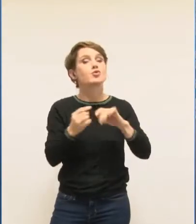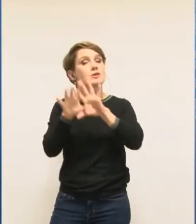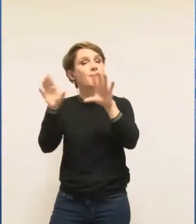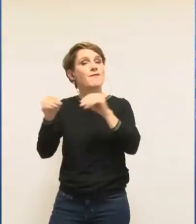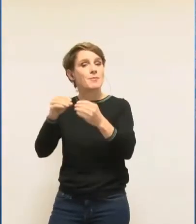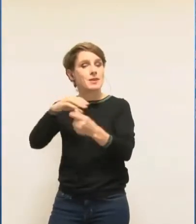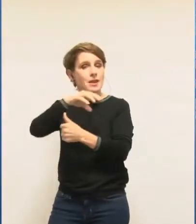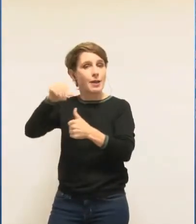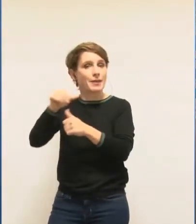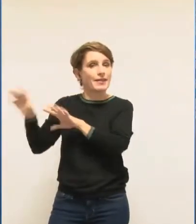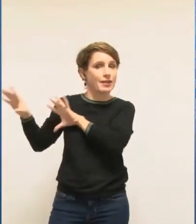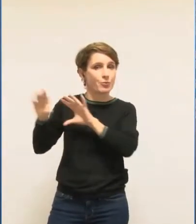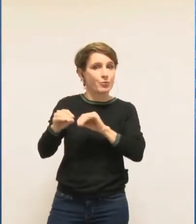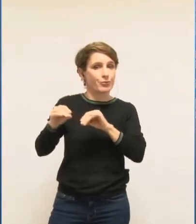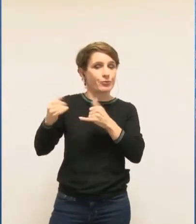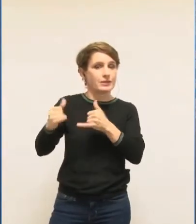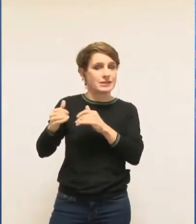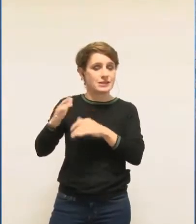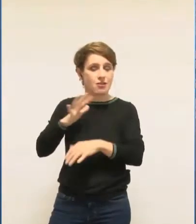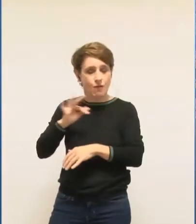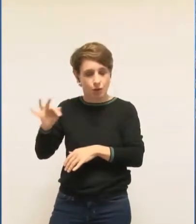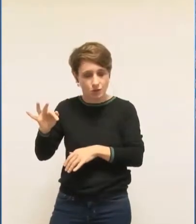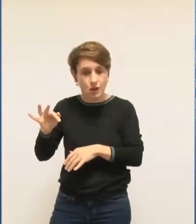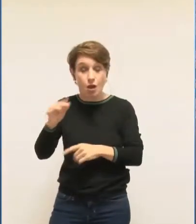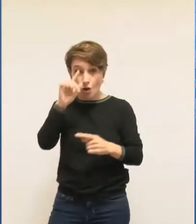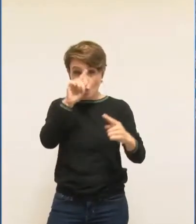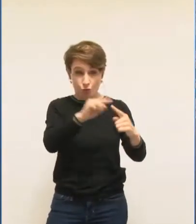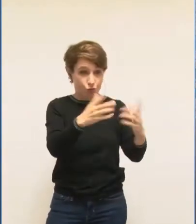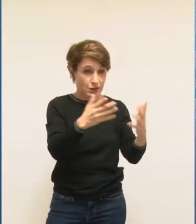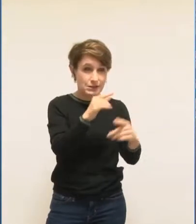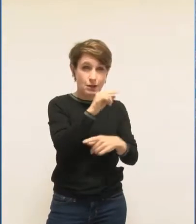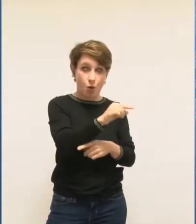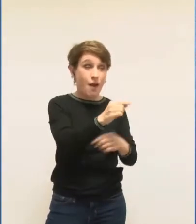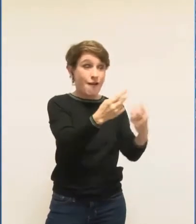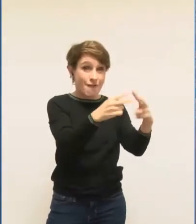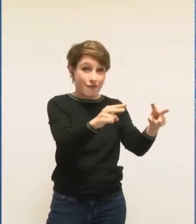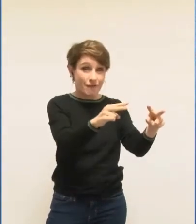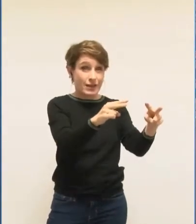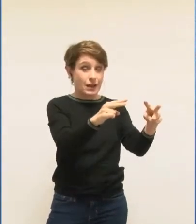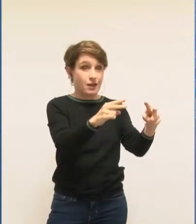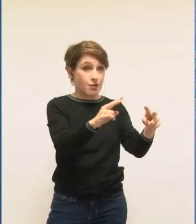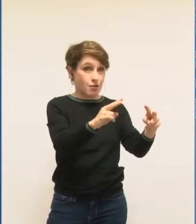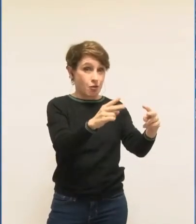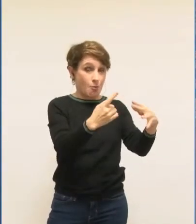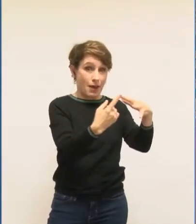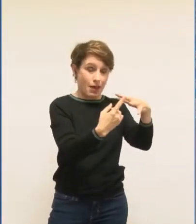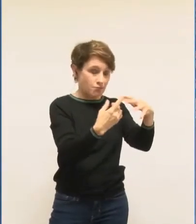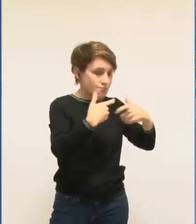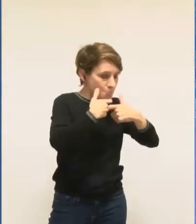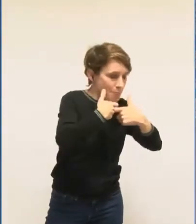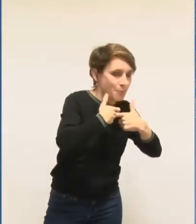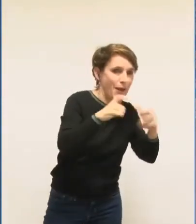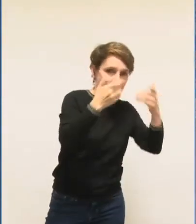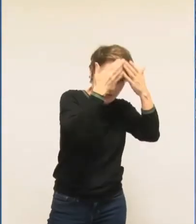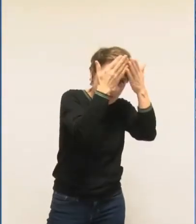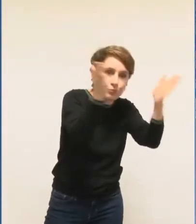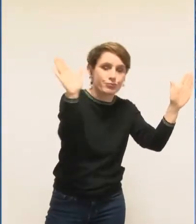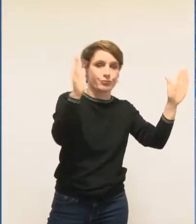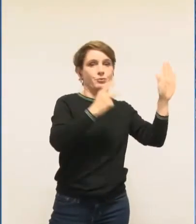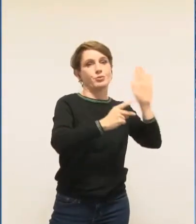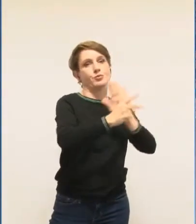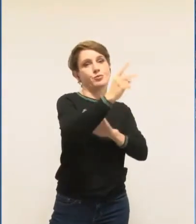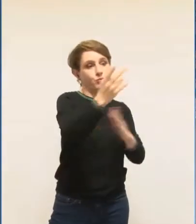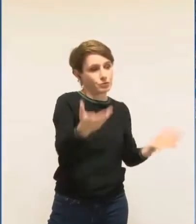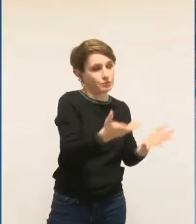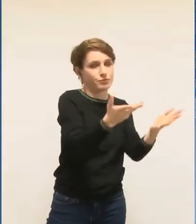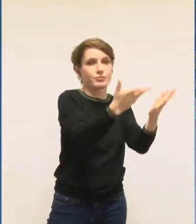visent le désenclavement et au développement durable de leurs villes partenaires arméniennes. Il est vrai que les villes de Grenoble et de